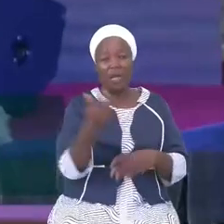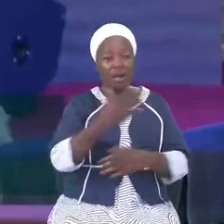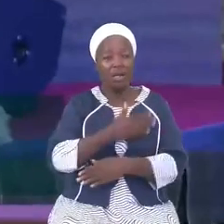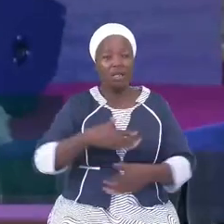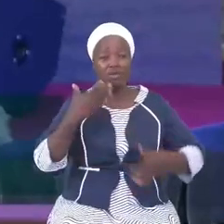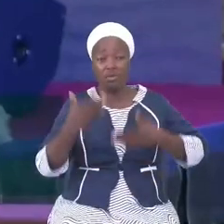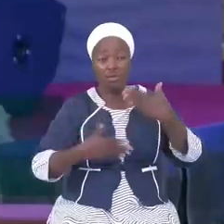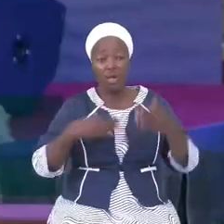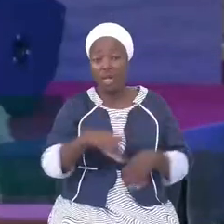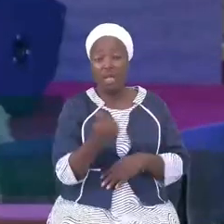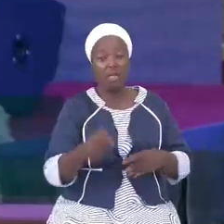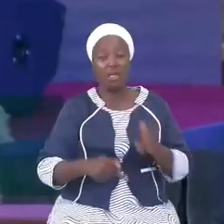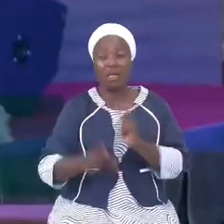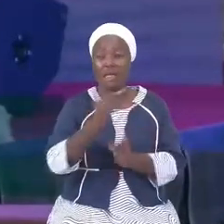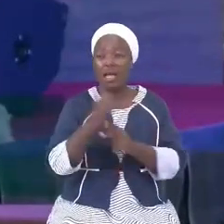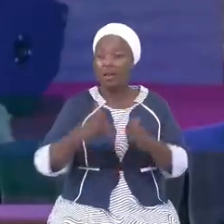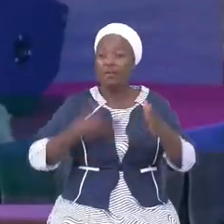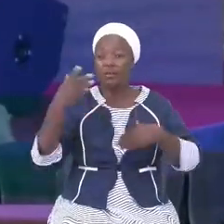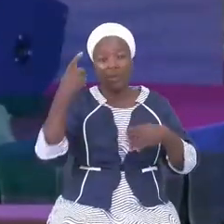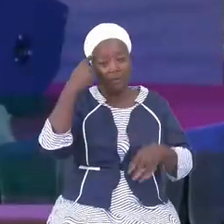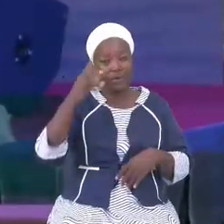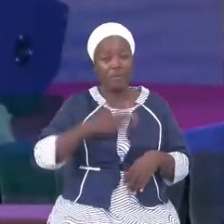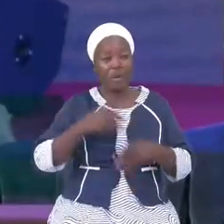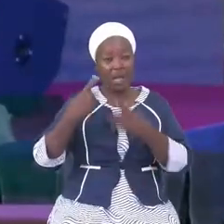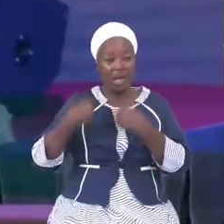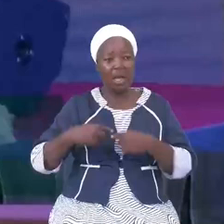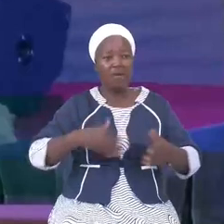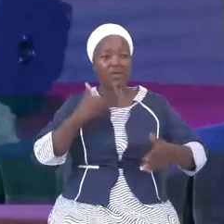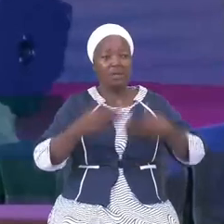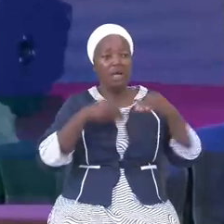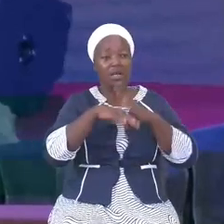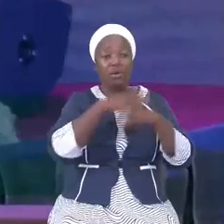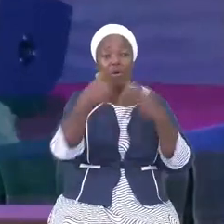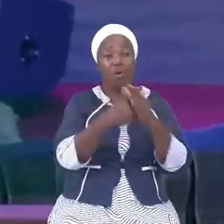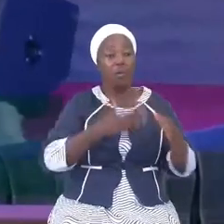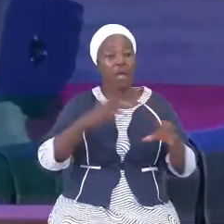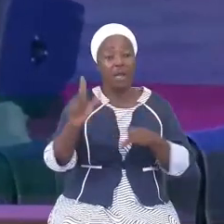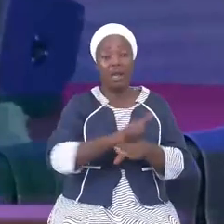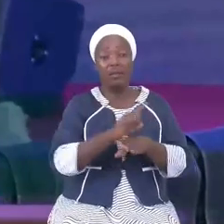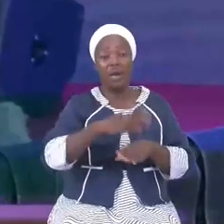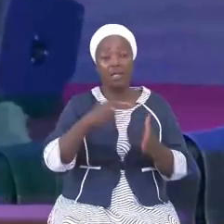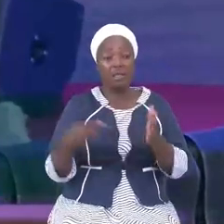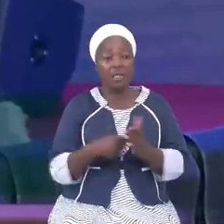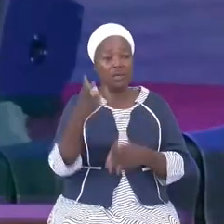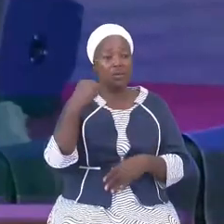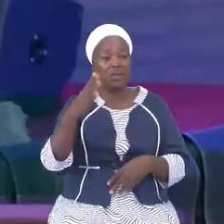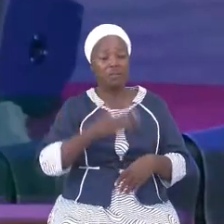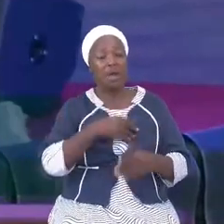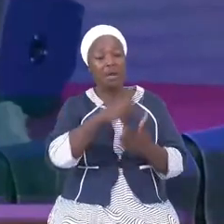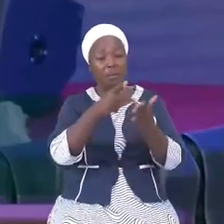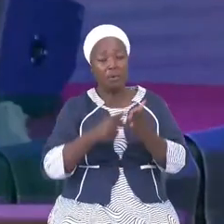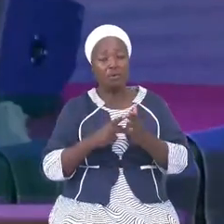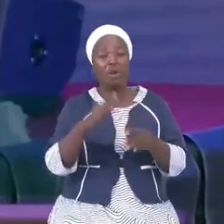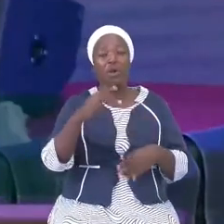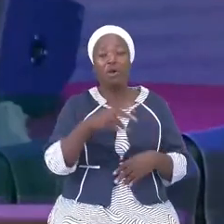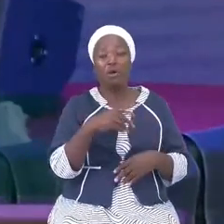Je n'ai refusé mon cœur aucune joie, car mon cœur prenait plaisir à tout mon travail, et c'est la part qui m'est revenue.